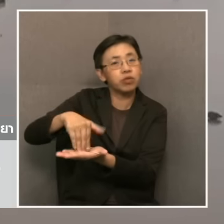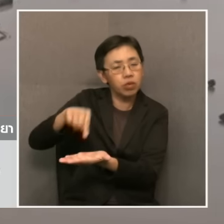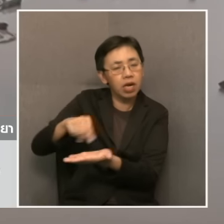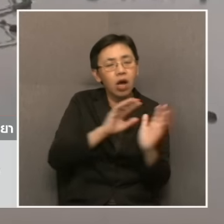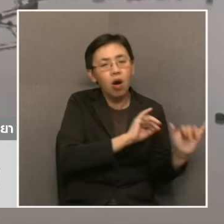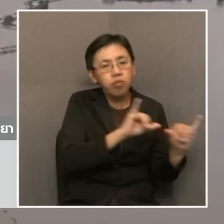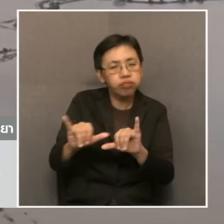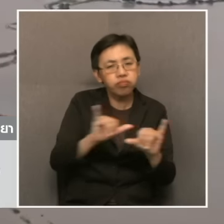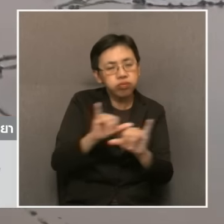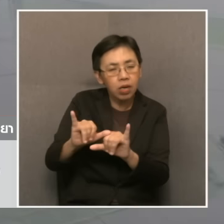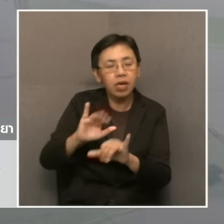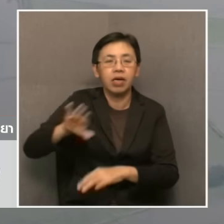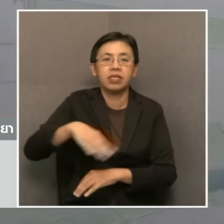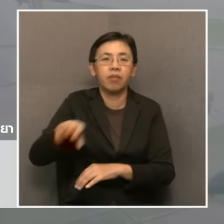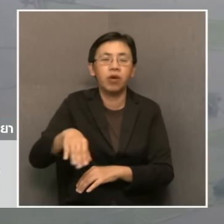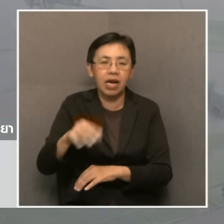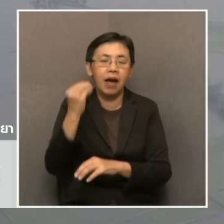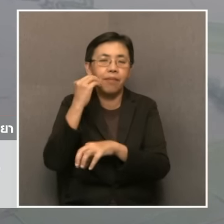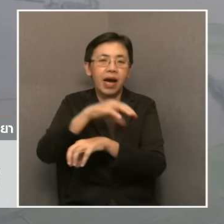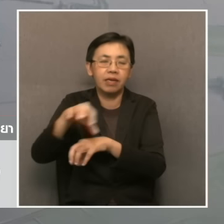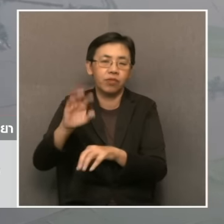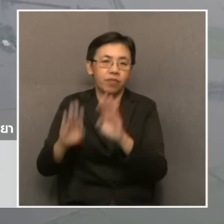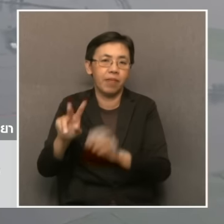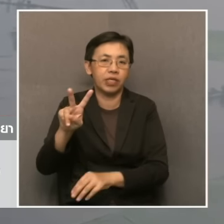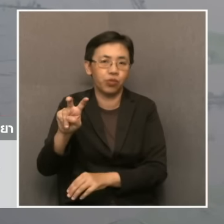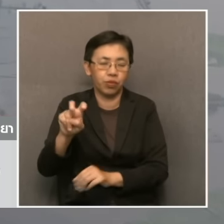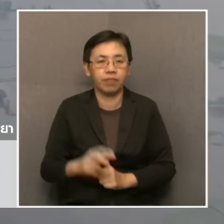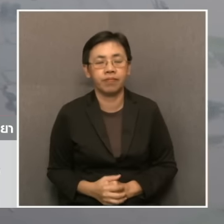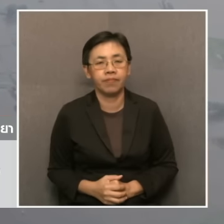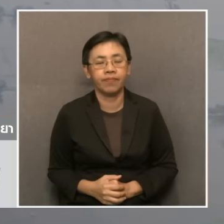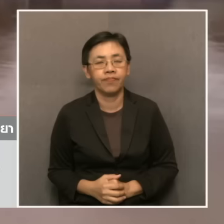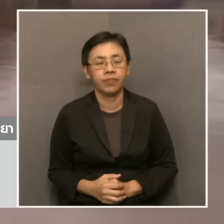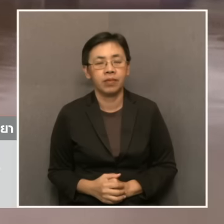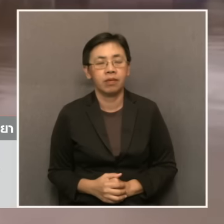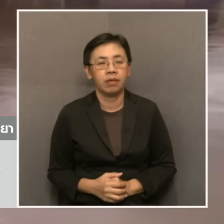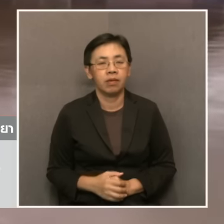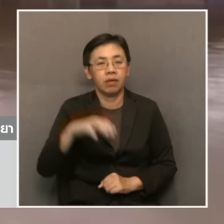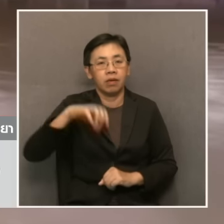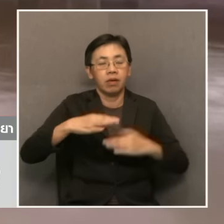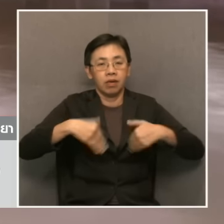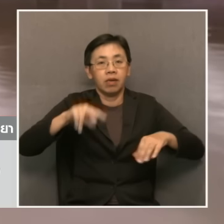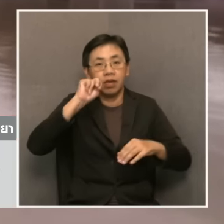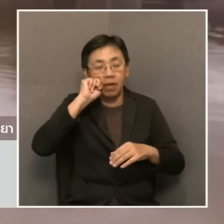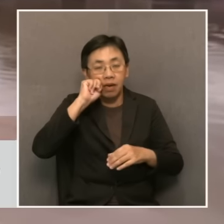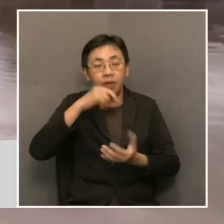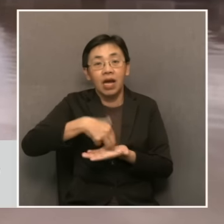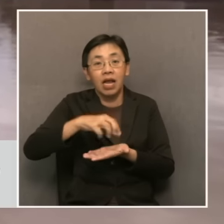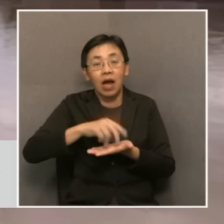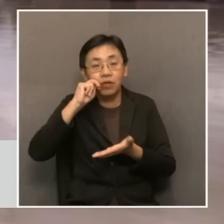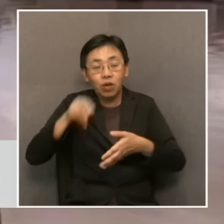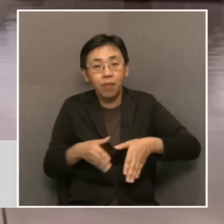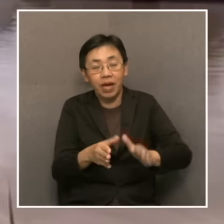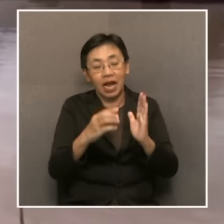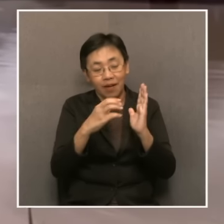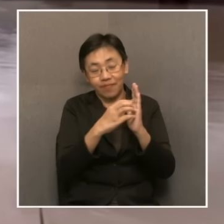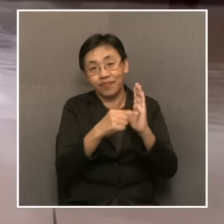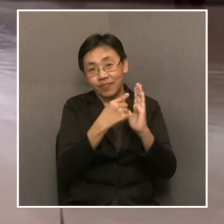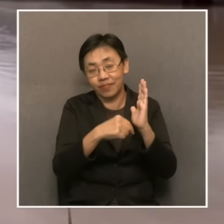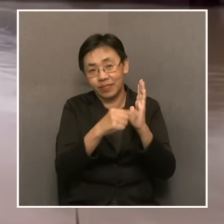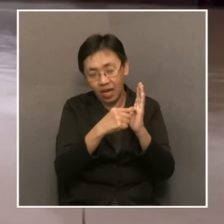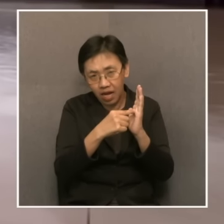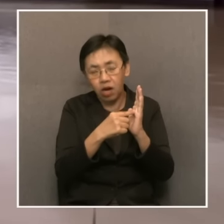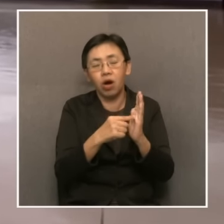ได้กว่า200ครอบครัวค่ะ ด้านกรมชลประทานรายงานสถานการณ์น้ำลุ่มเจ้าพระยาวันนี้4กันยายนเวลา 7:00